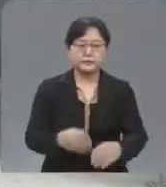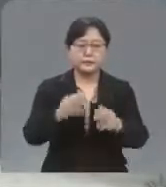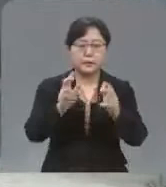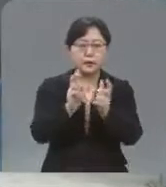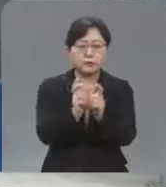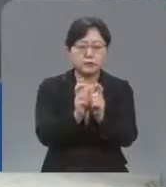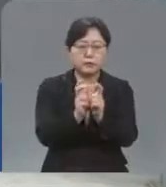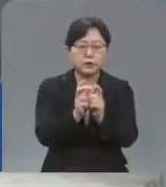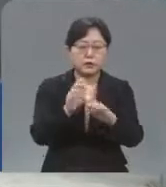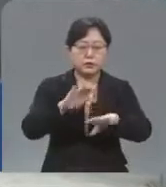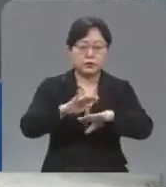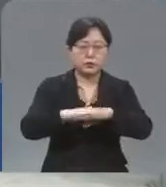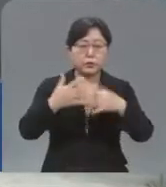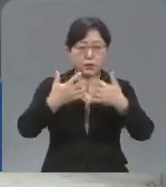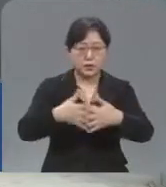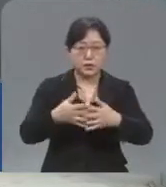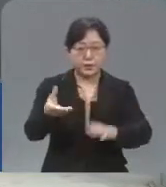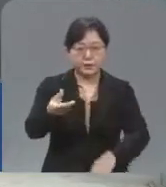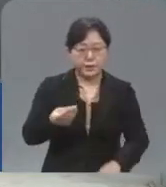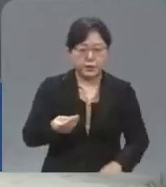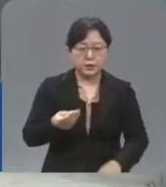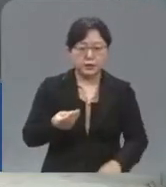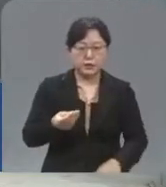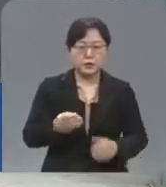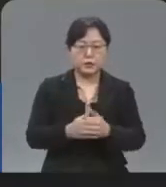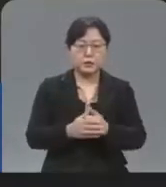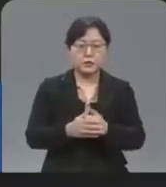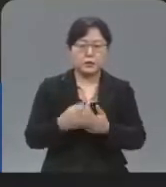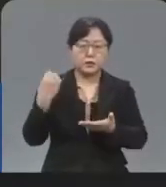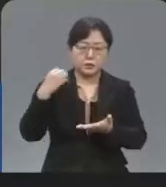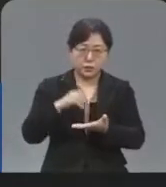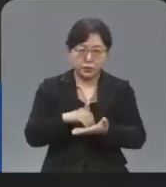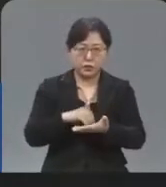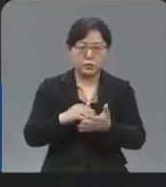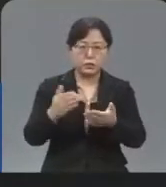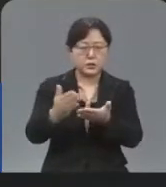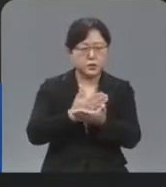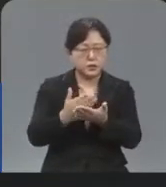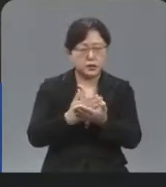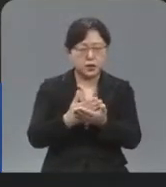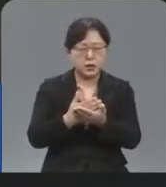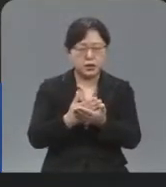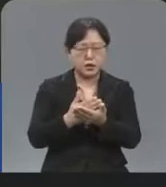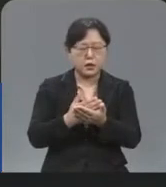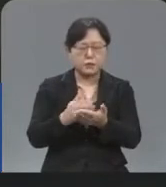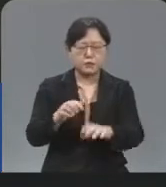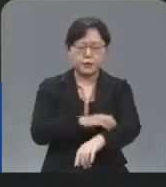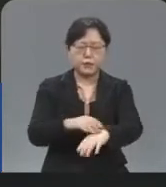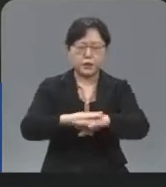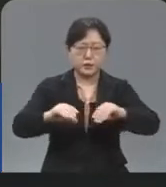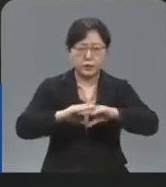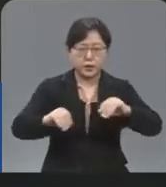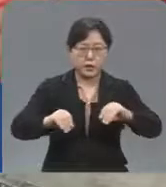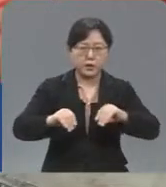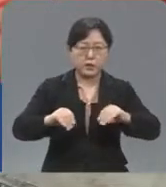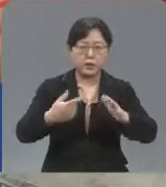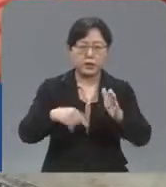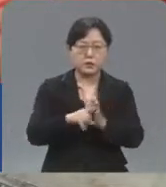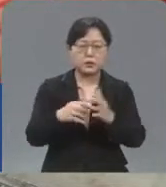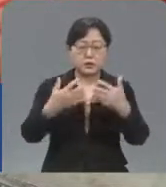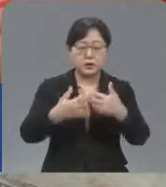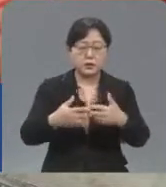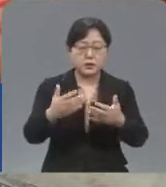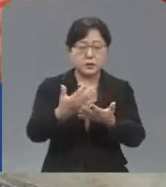구례군이 농업기계 임대사업소에서 빌린 농업기계의 세차와 반납에 따른 불편을 해소하기 위해 농업기계 세차장을